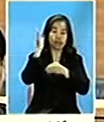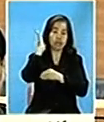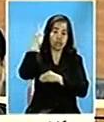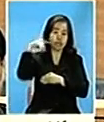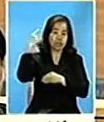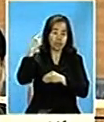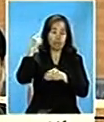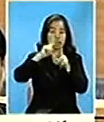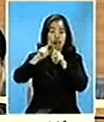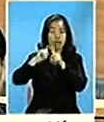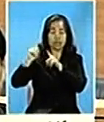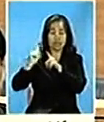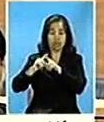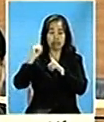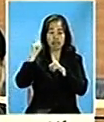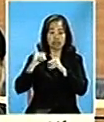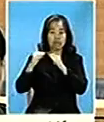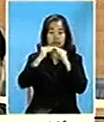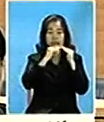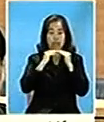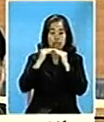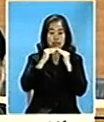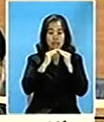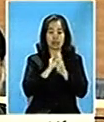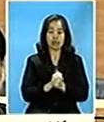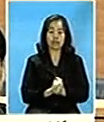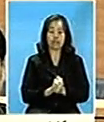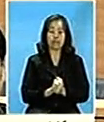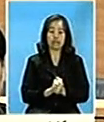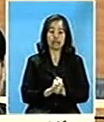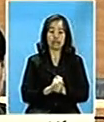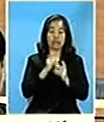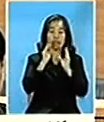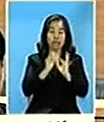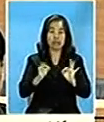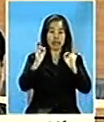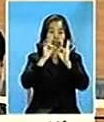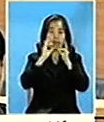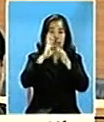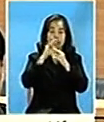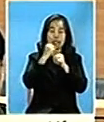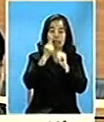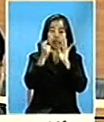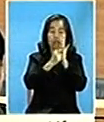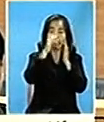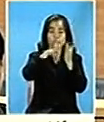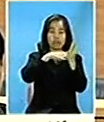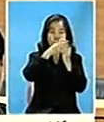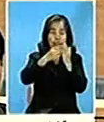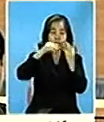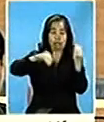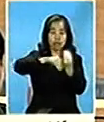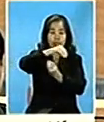ความหลากหลายทางเพศ gender perspective นะคะเป็นกุญแจสำคัญในการกำหนดนโยบายเศรษฐกิจมหาภ